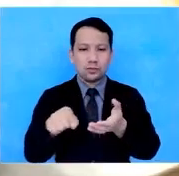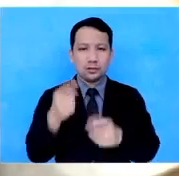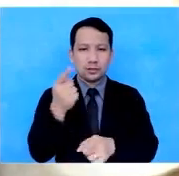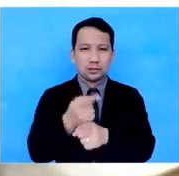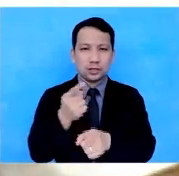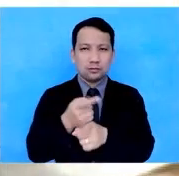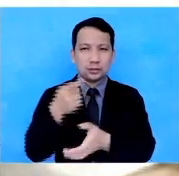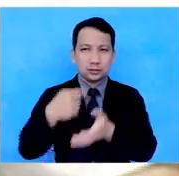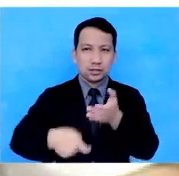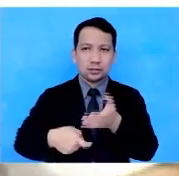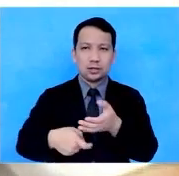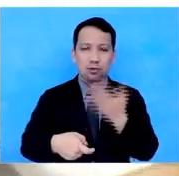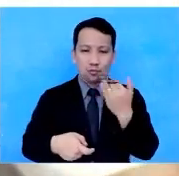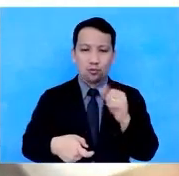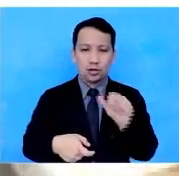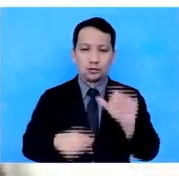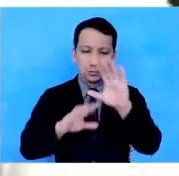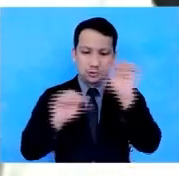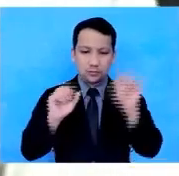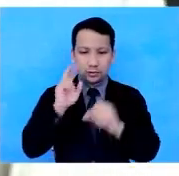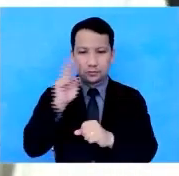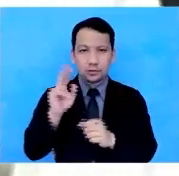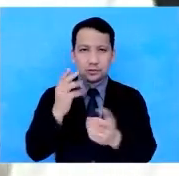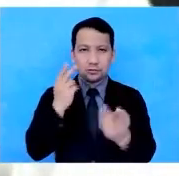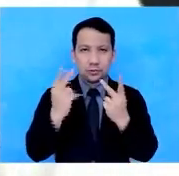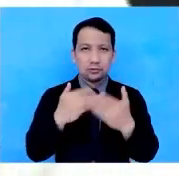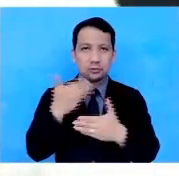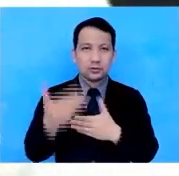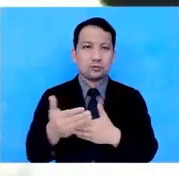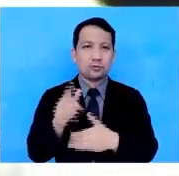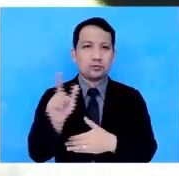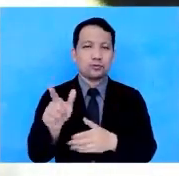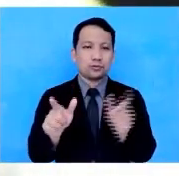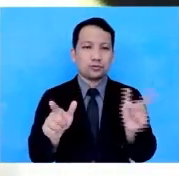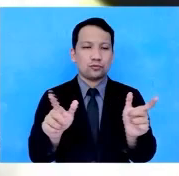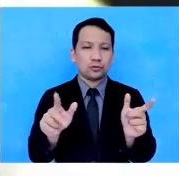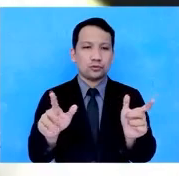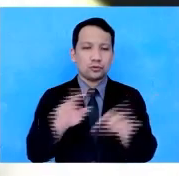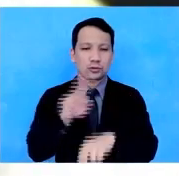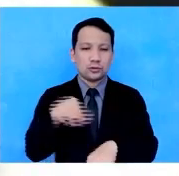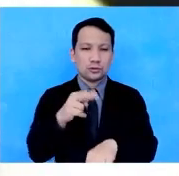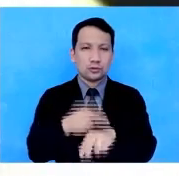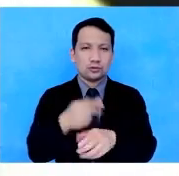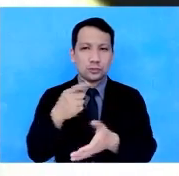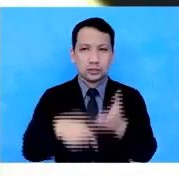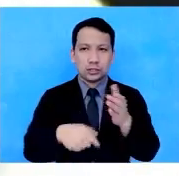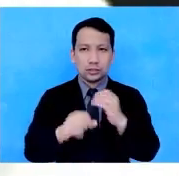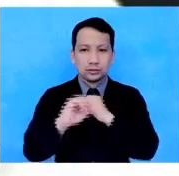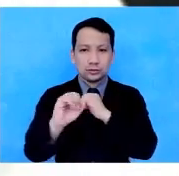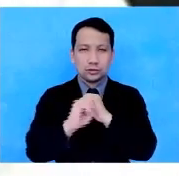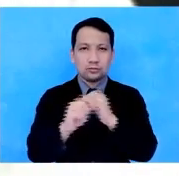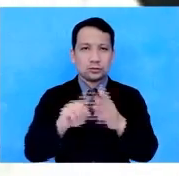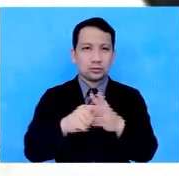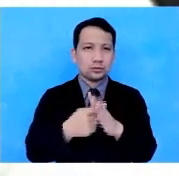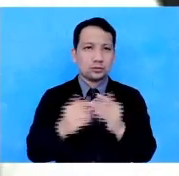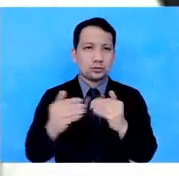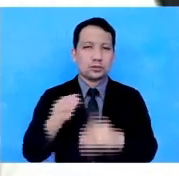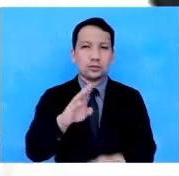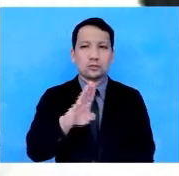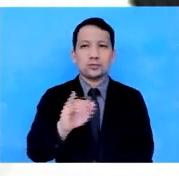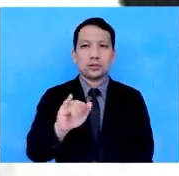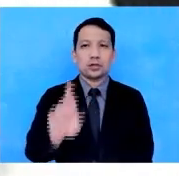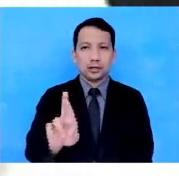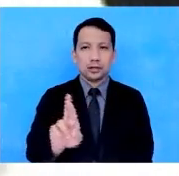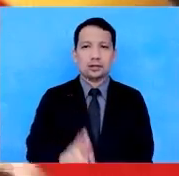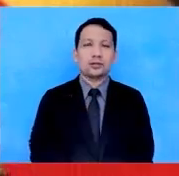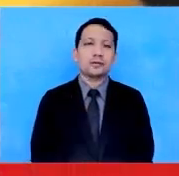buwis. Sinabi yan ng Pangulo sa pagdalo niya kanina sa 2023 National Tax Campaign Kickoff ng Bureau of Internal